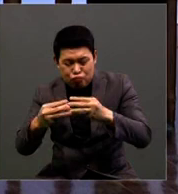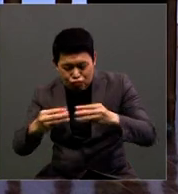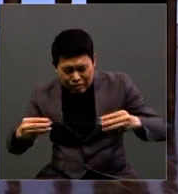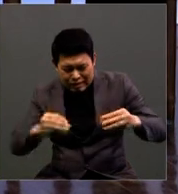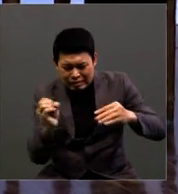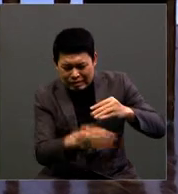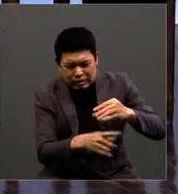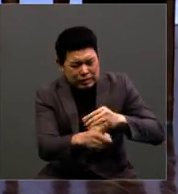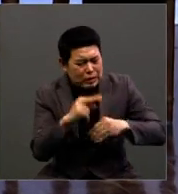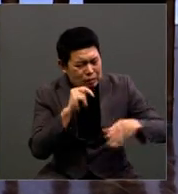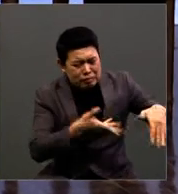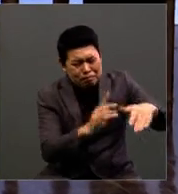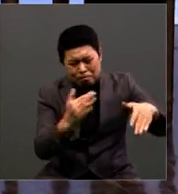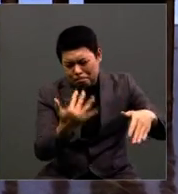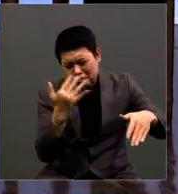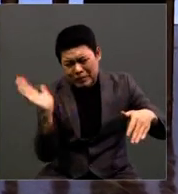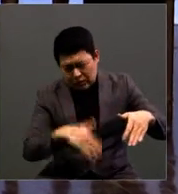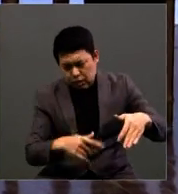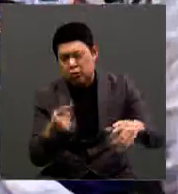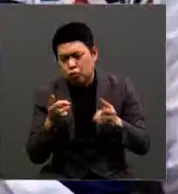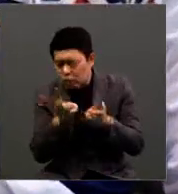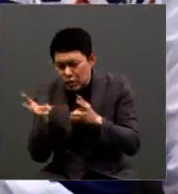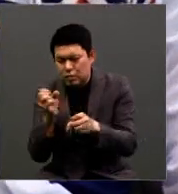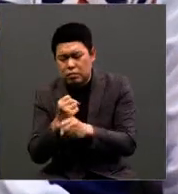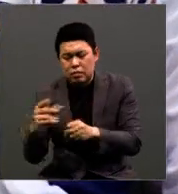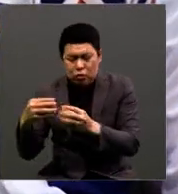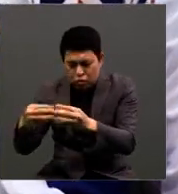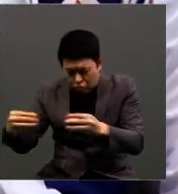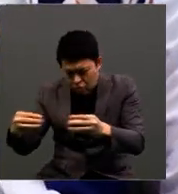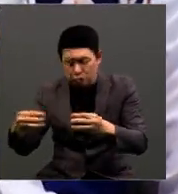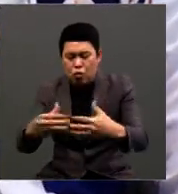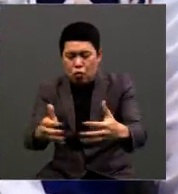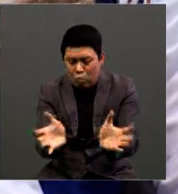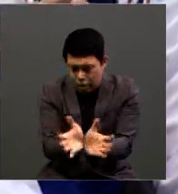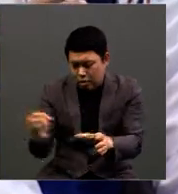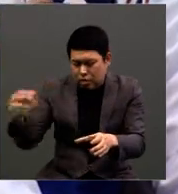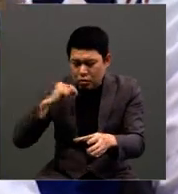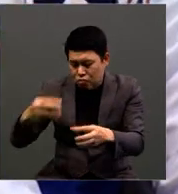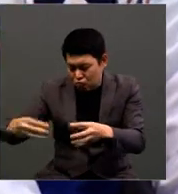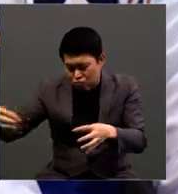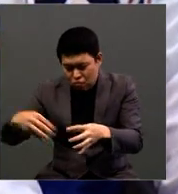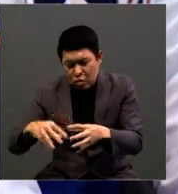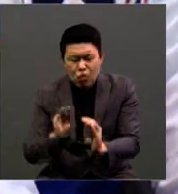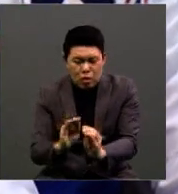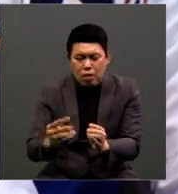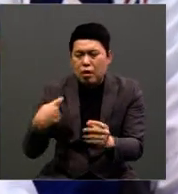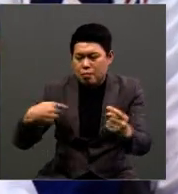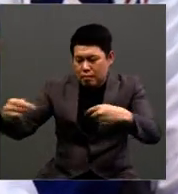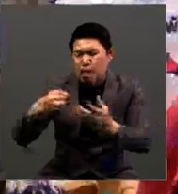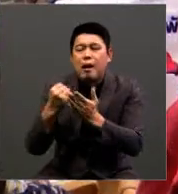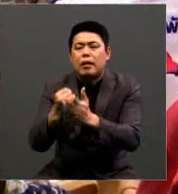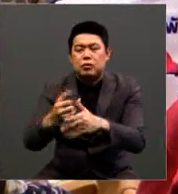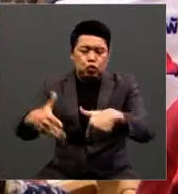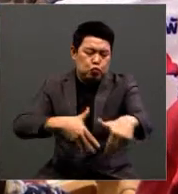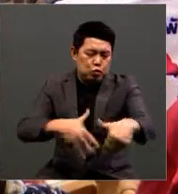แม่น้ำเป็นเหตุให้เกิดน้ำเน่าเสียดังนั้นจะต้องมีท่อและหลุมบำบัดกลางซึ่งหน่วยงานภาครัฐจะต้องหาจุดร่วมให้กับประชาชน